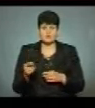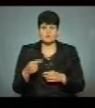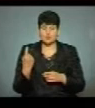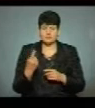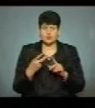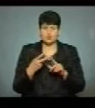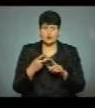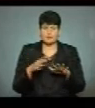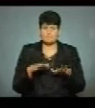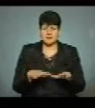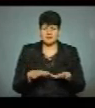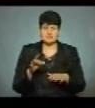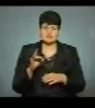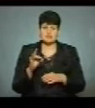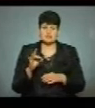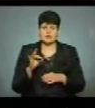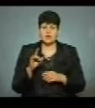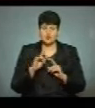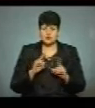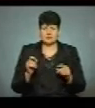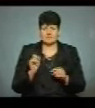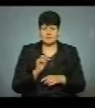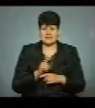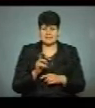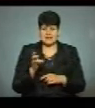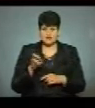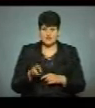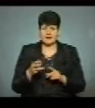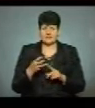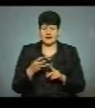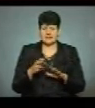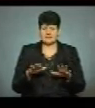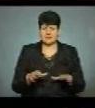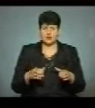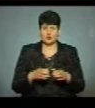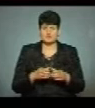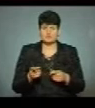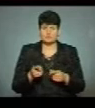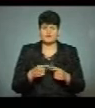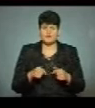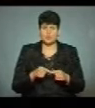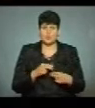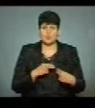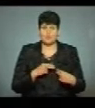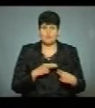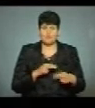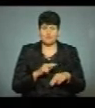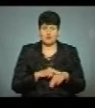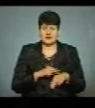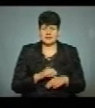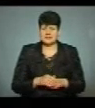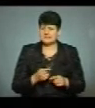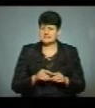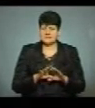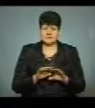Друге місце посіла збірна роти поліції особливого призначення. Третє місце – колектив Тернопільського відділу поліції. Це